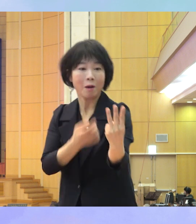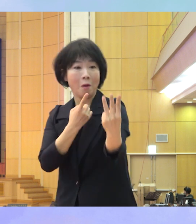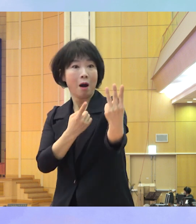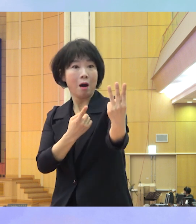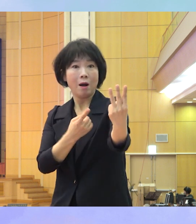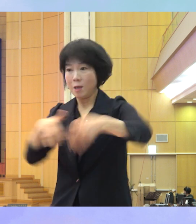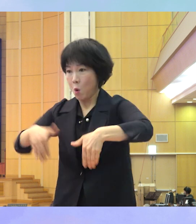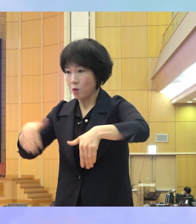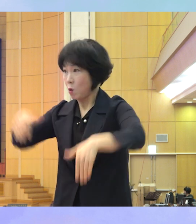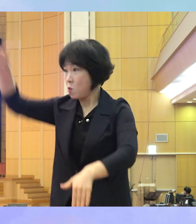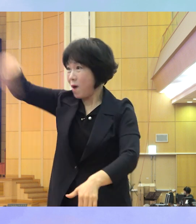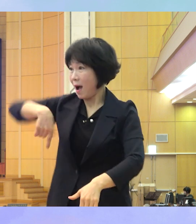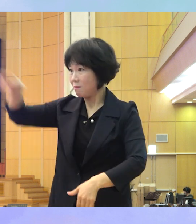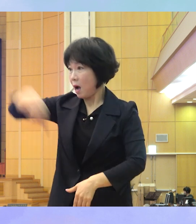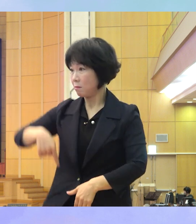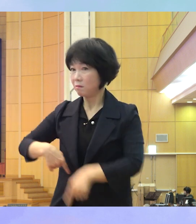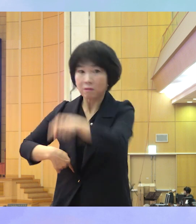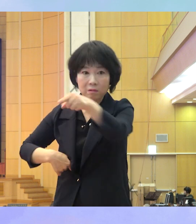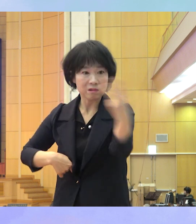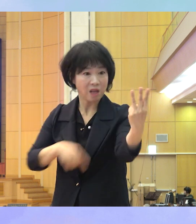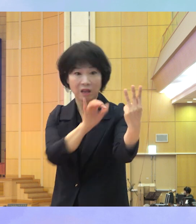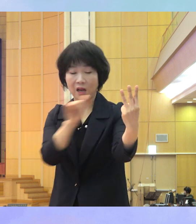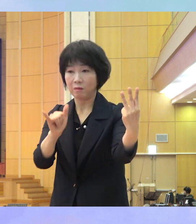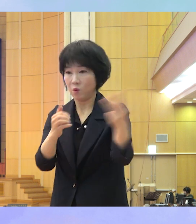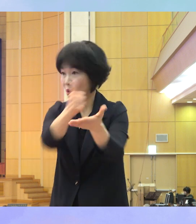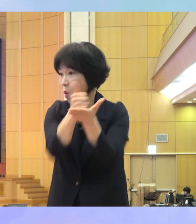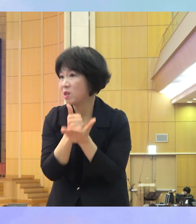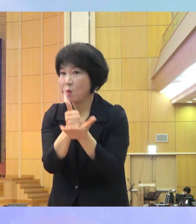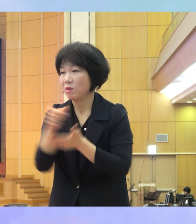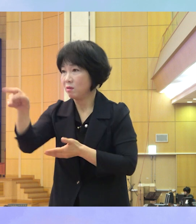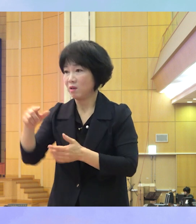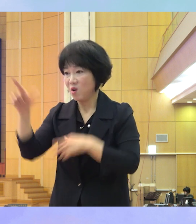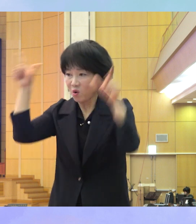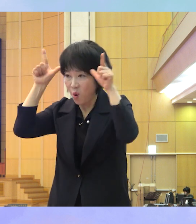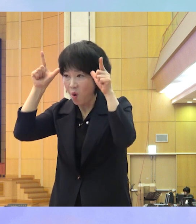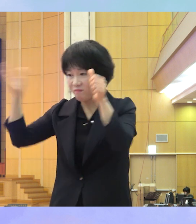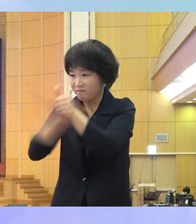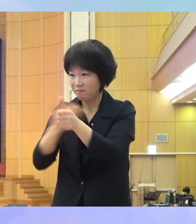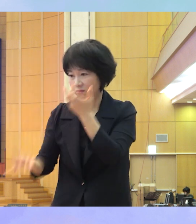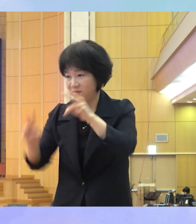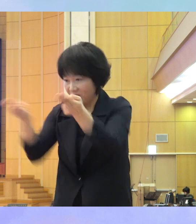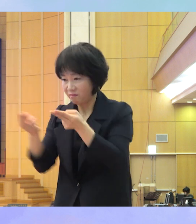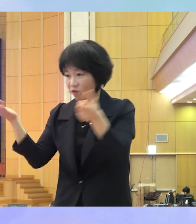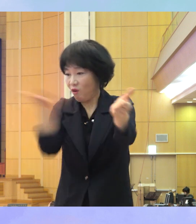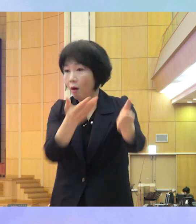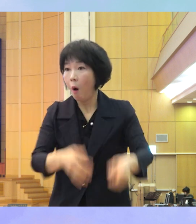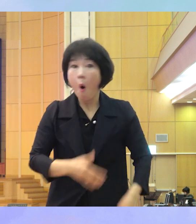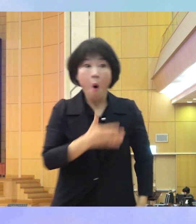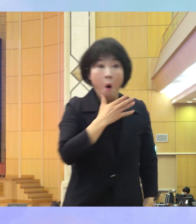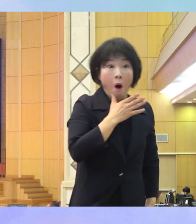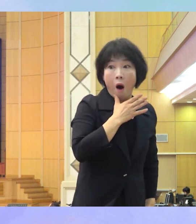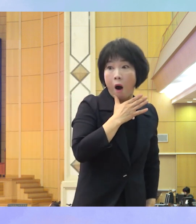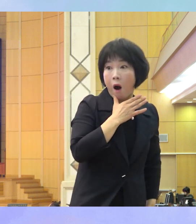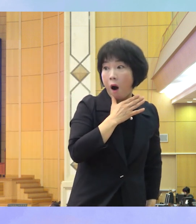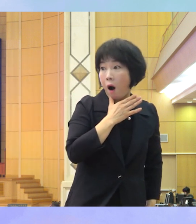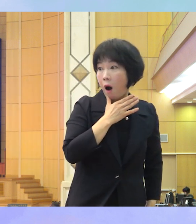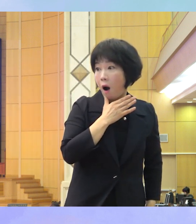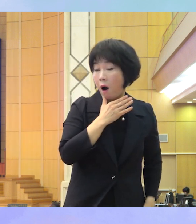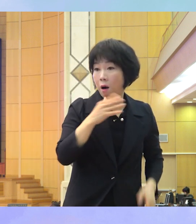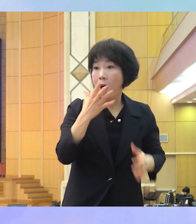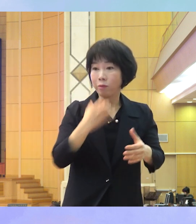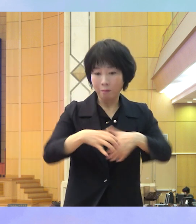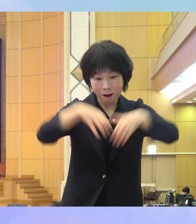소를 잡았네요. 여러분, 아무리 믿음으로 살고 구제하고 사람들을 대접을 해서 복받는